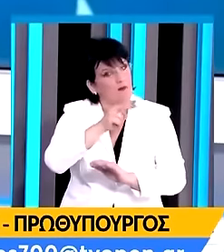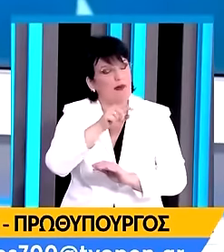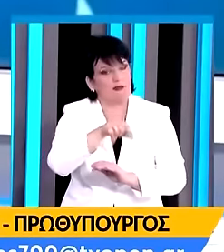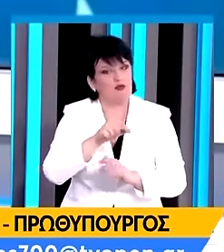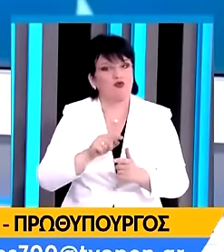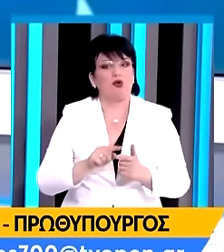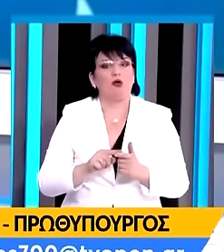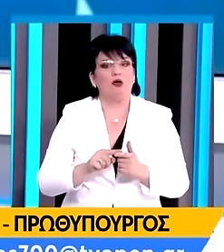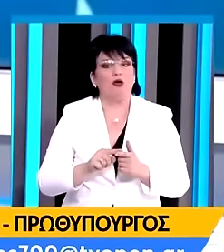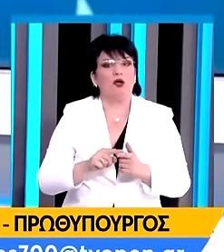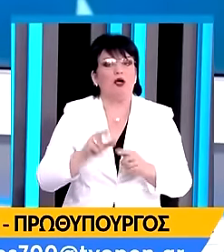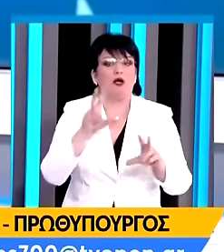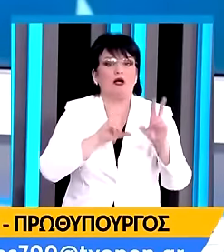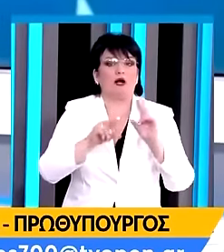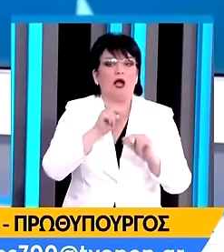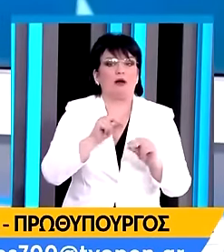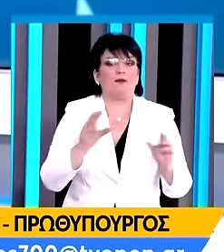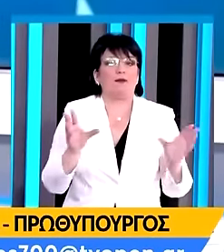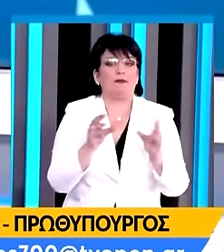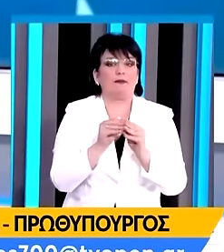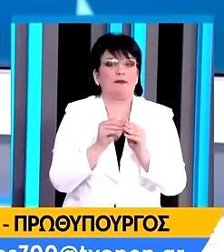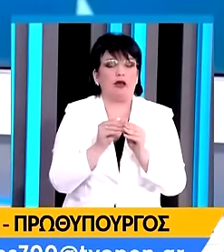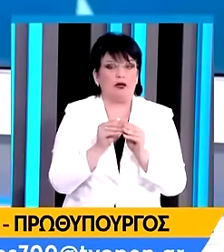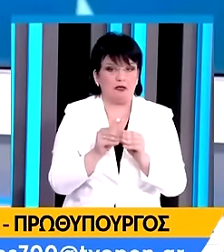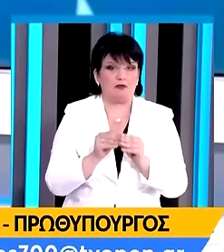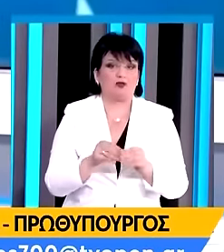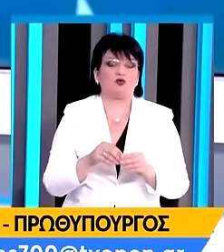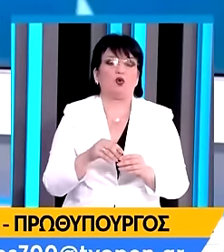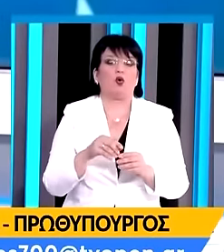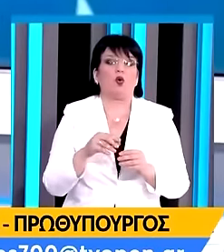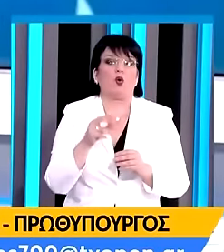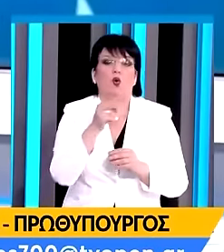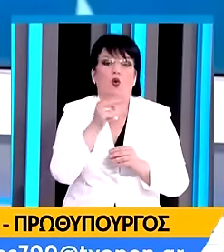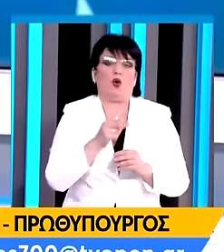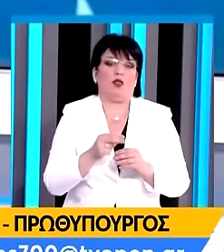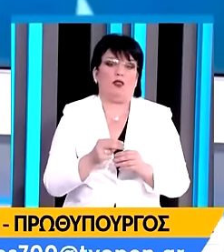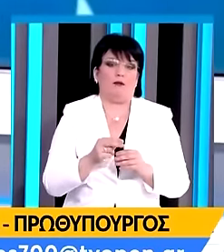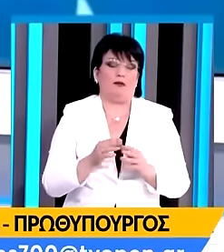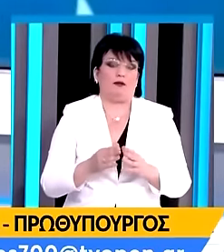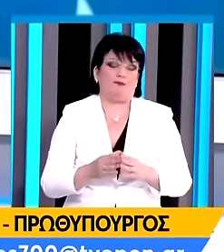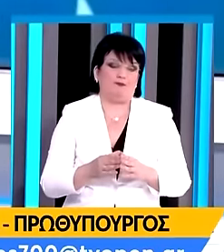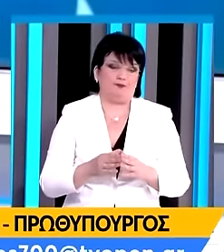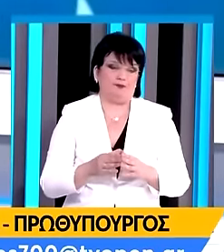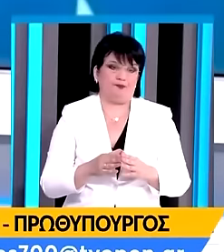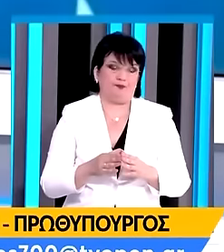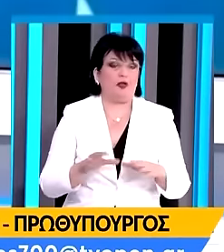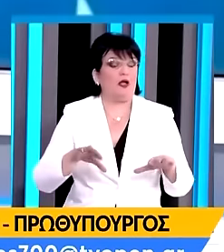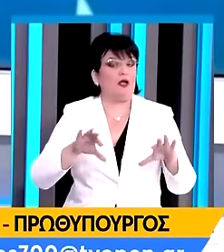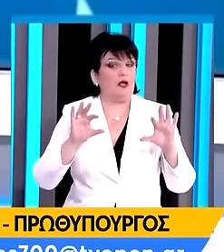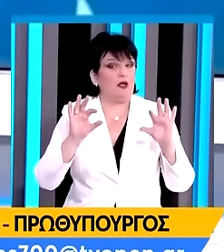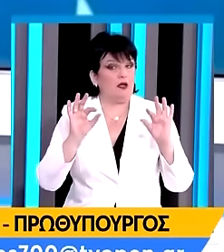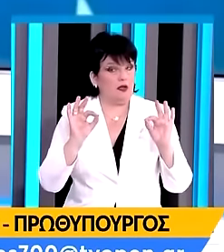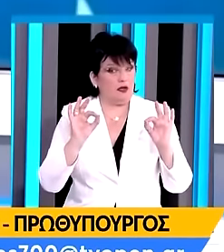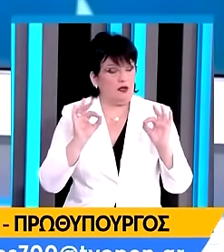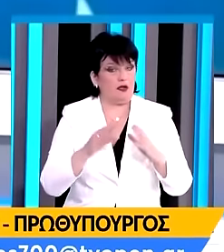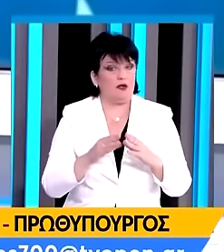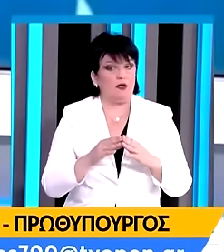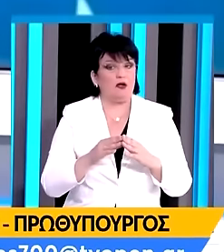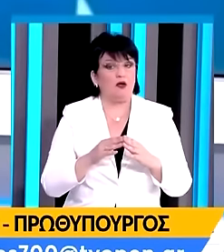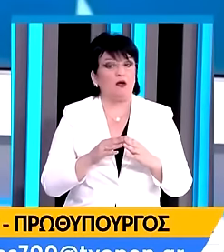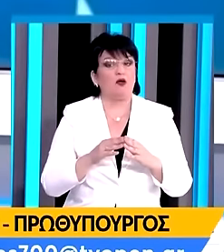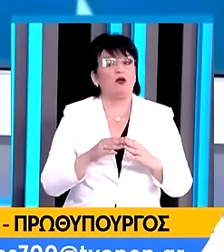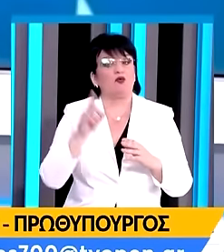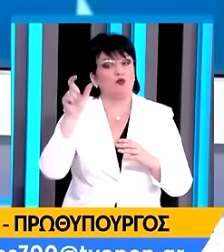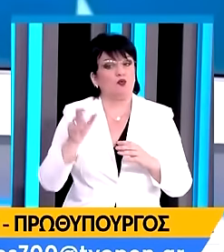επίδομα ανεργίας. Θέλω να μιλήσω όμως εδώ και για τον φίλο μας τον φοιτητή, τον οποίον άκουσα. Καταρχάς, το είπε και ο